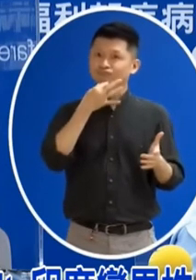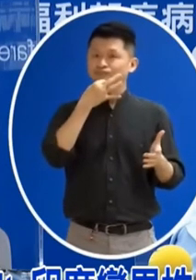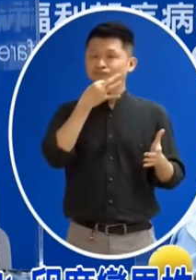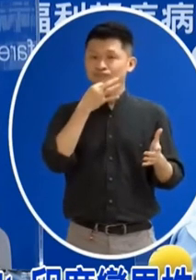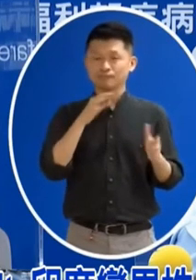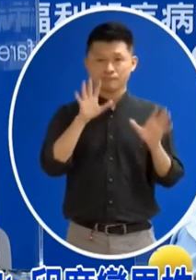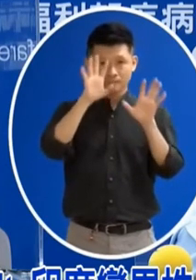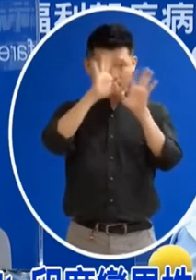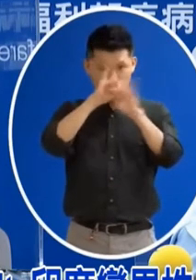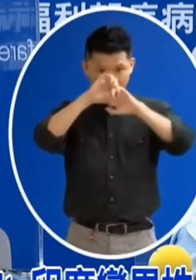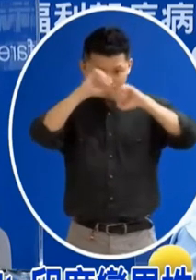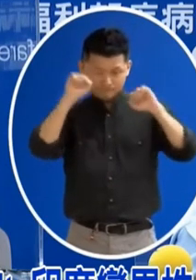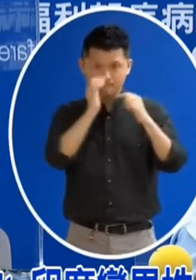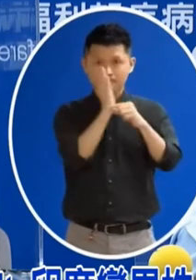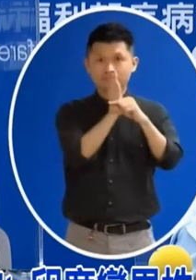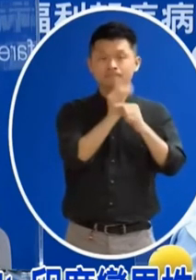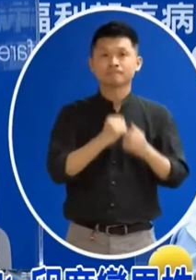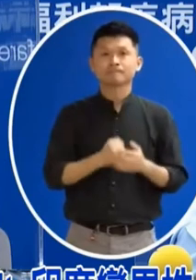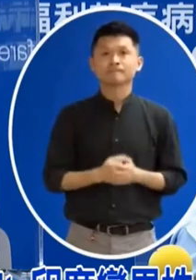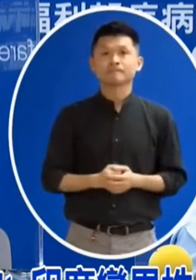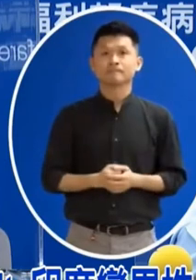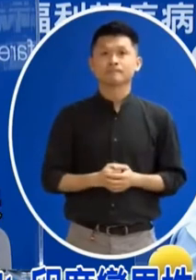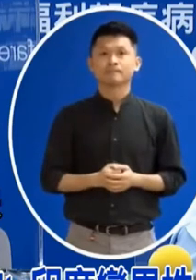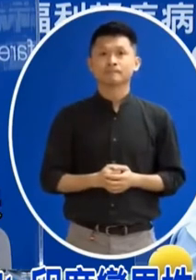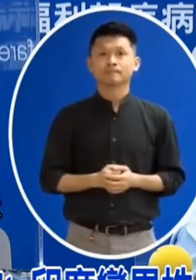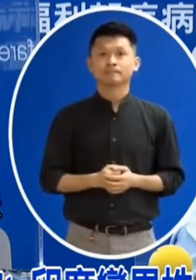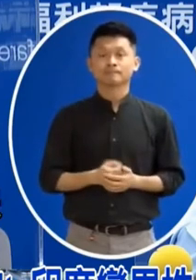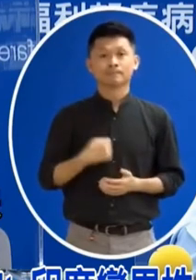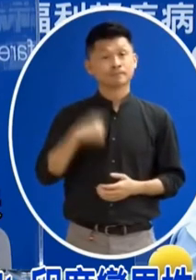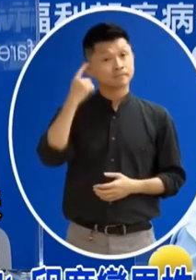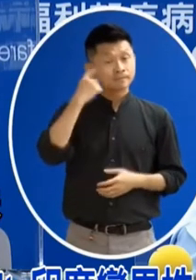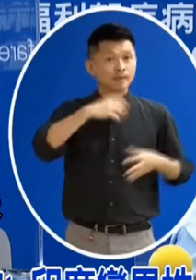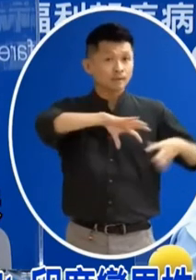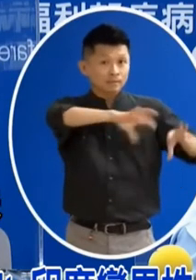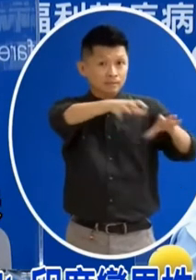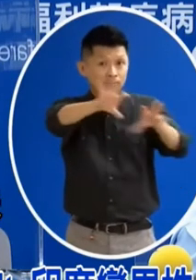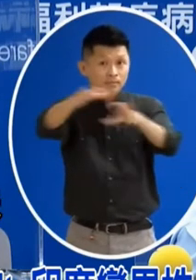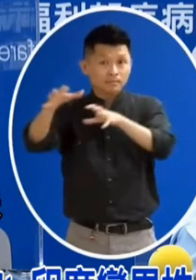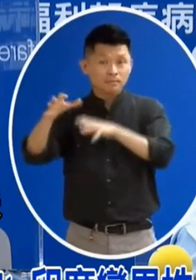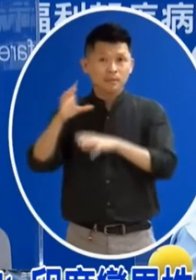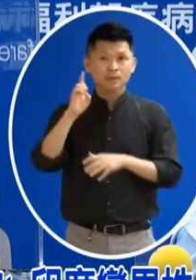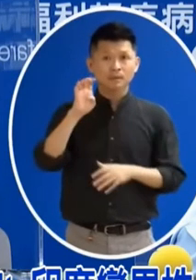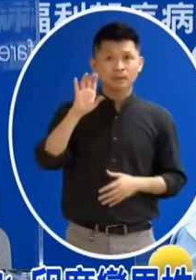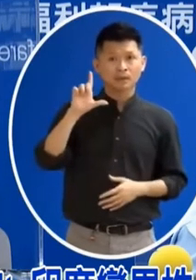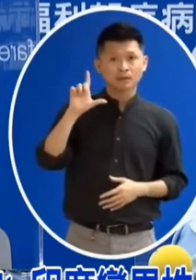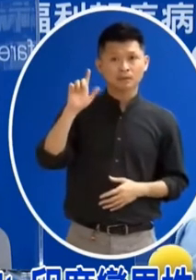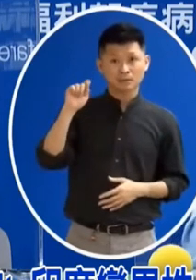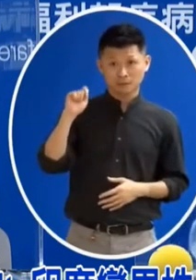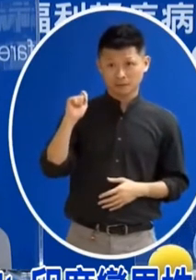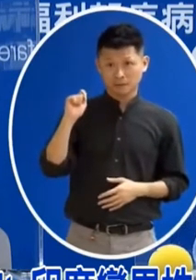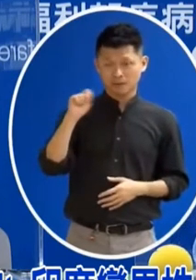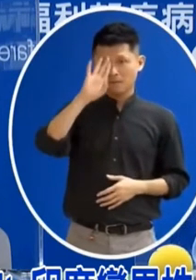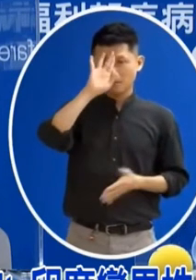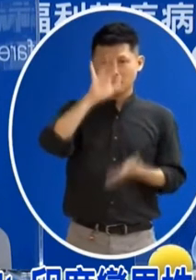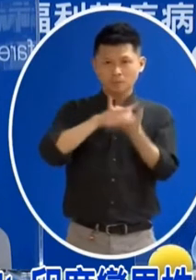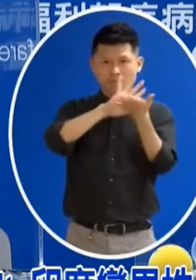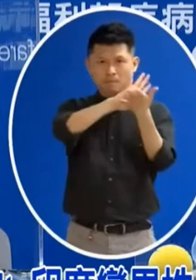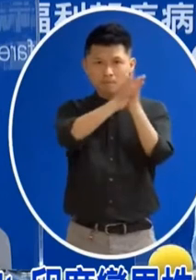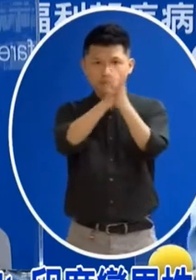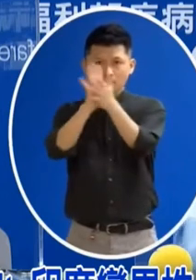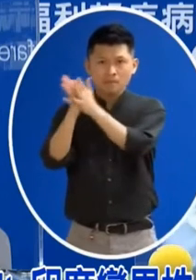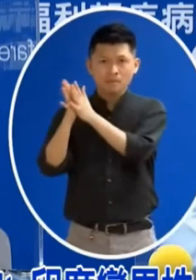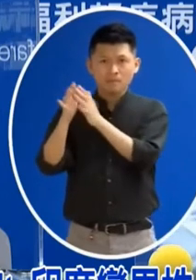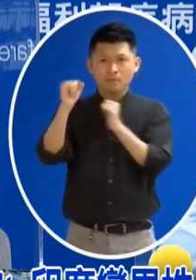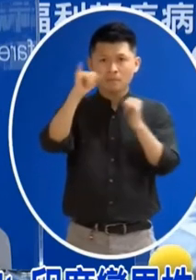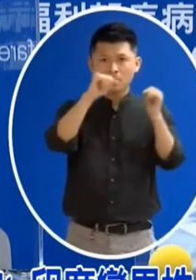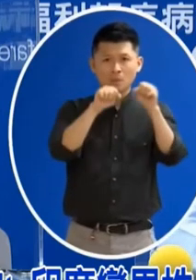清中。不过我们还是认为说，在世界整个 Delta 变异株也相当的可以说相